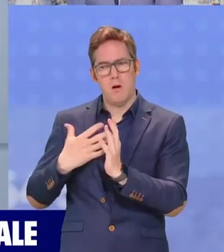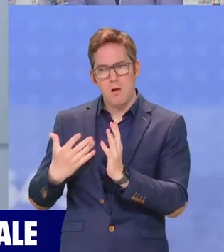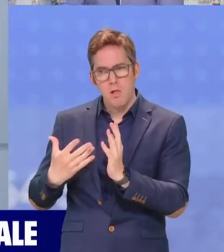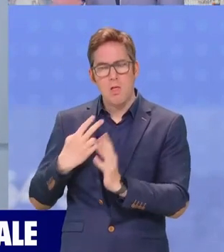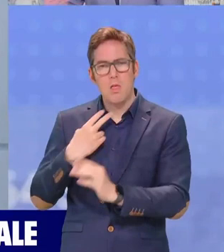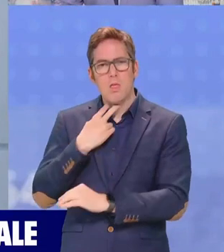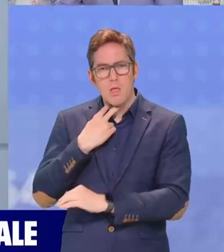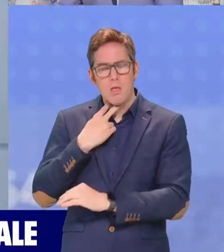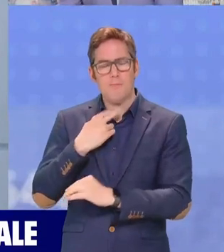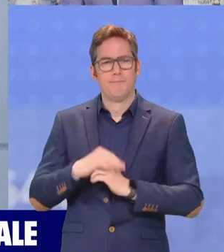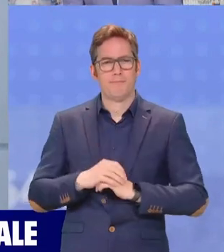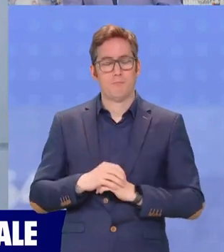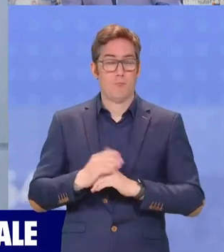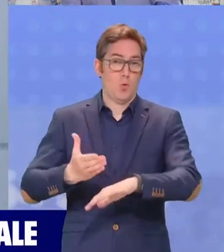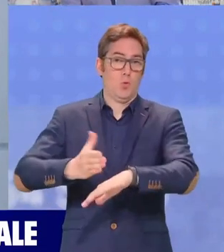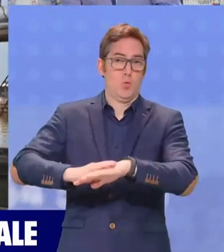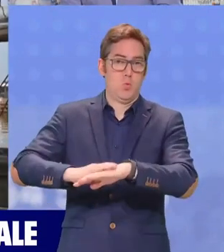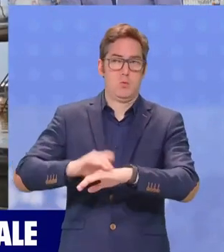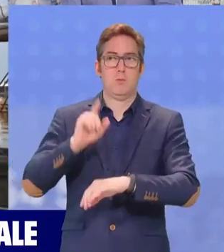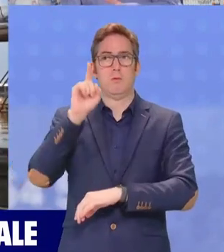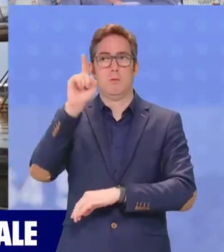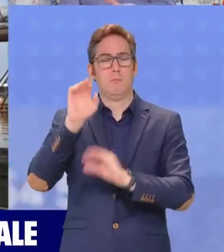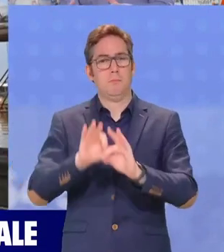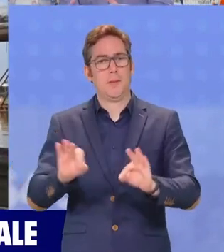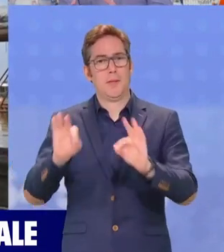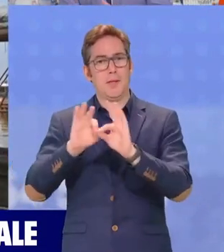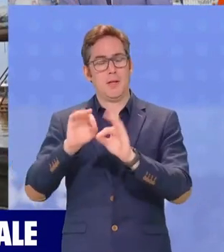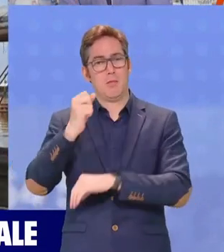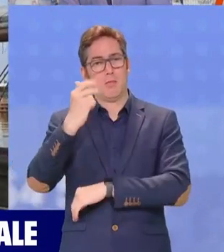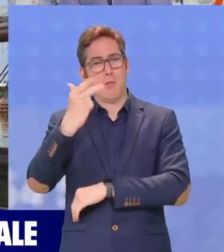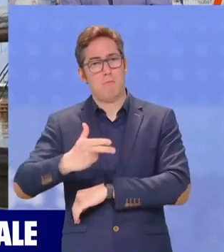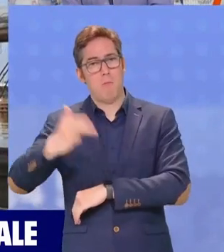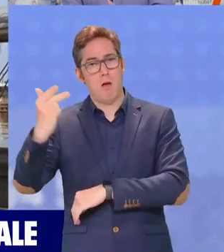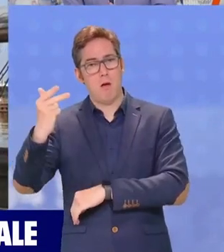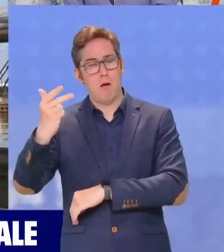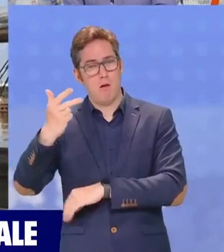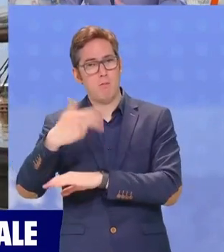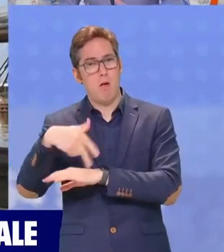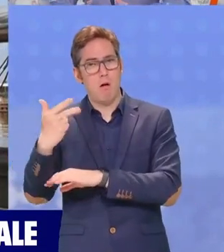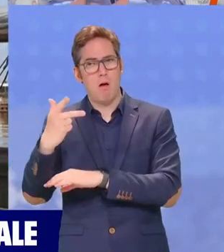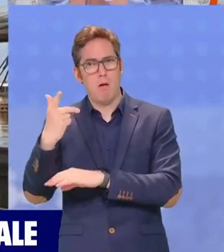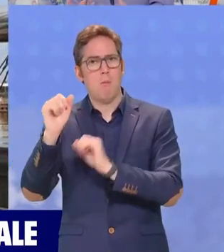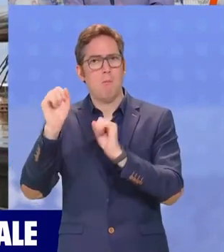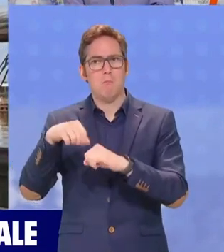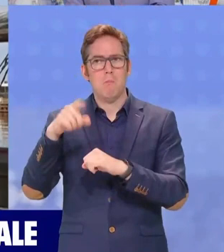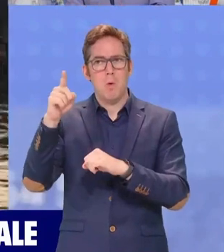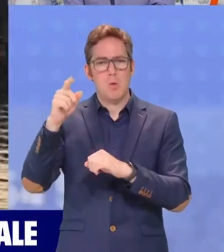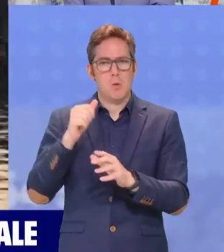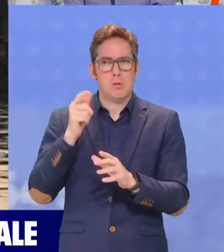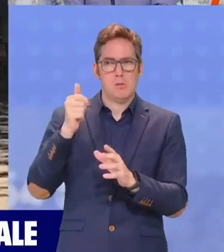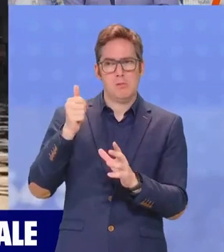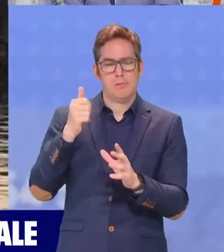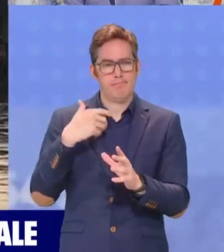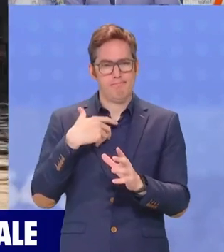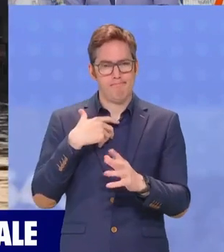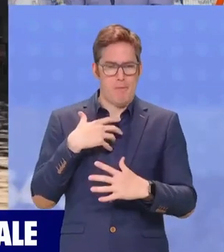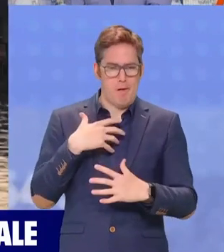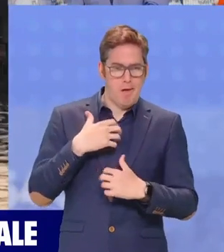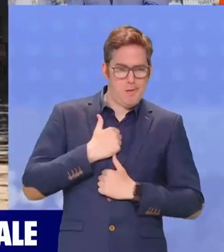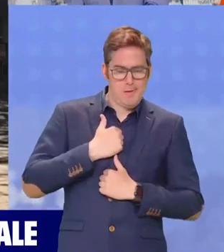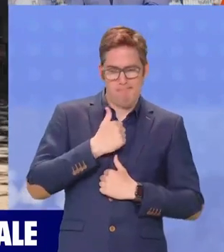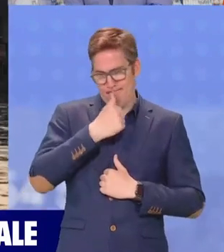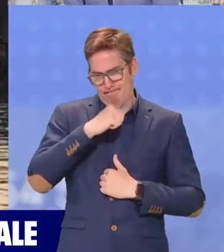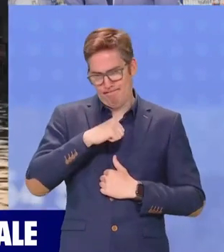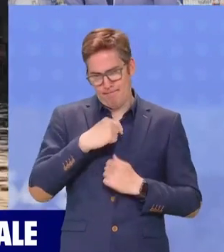extradition alors là effectivement au Danemark l'auteur des faits peut soit accepter volontairement d'être remis à la France